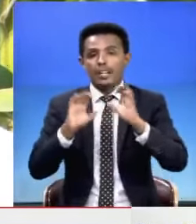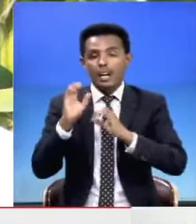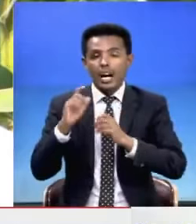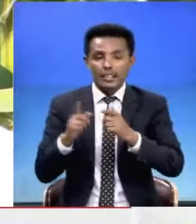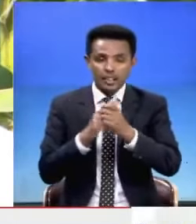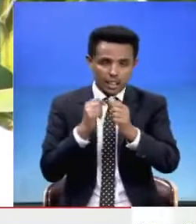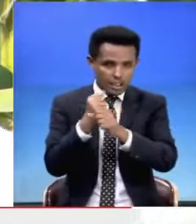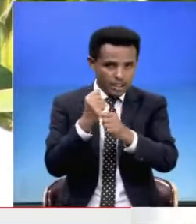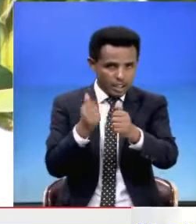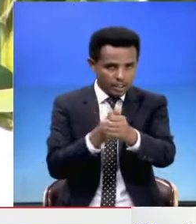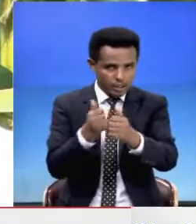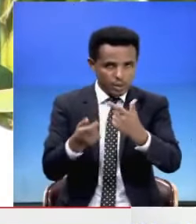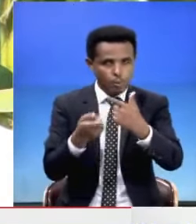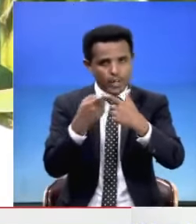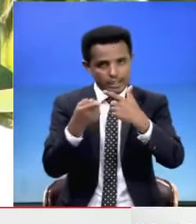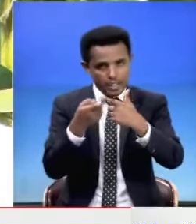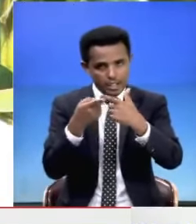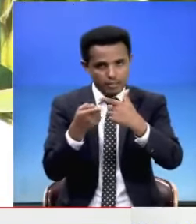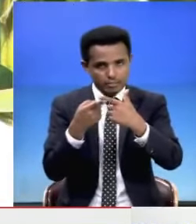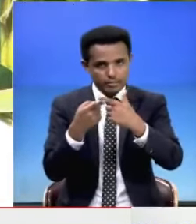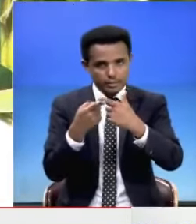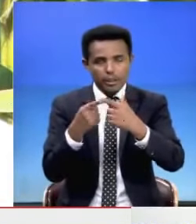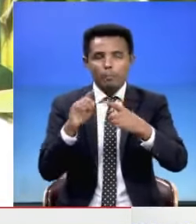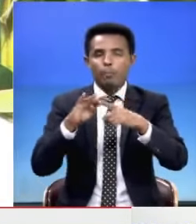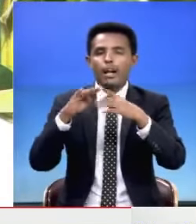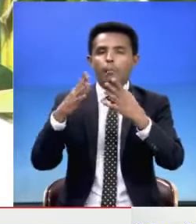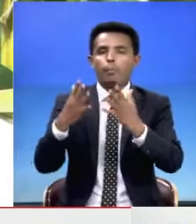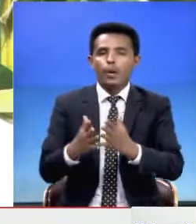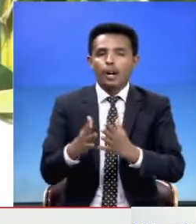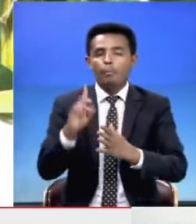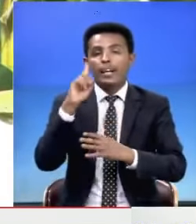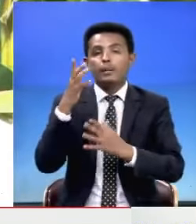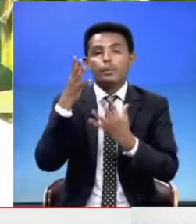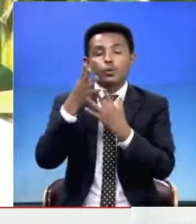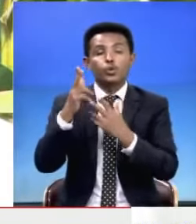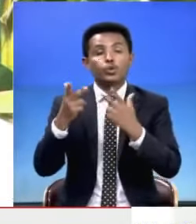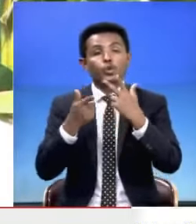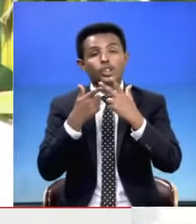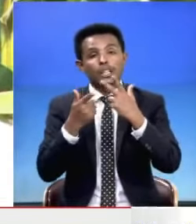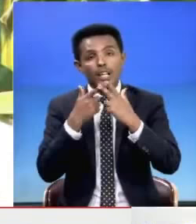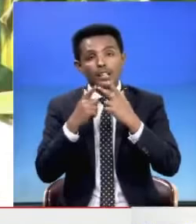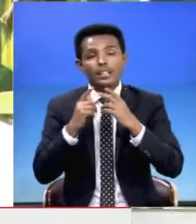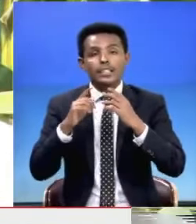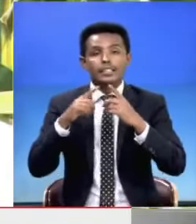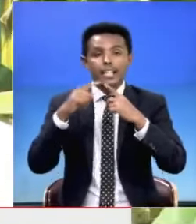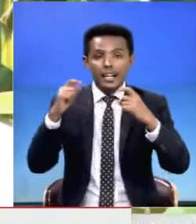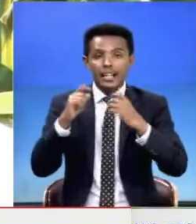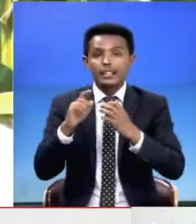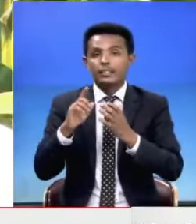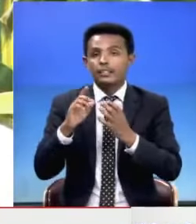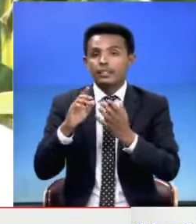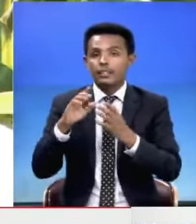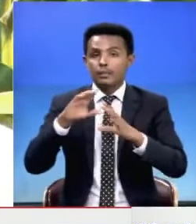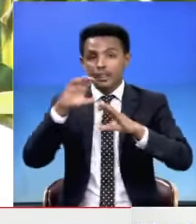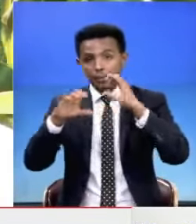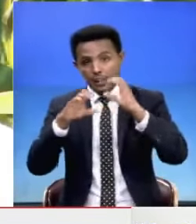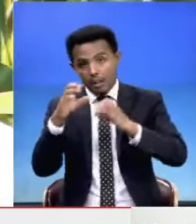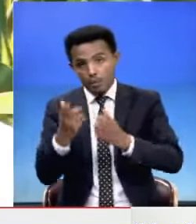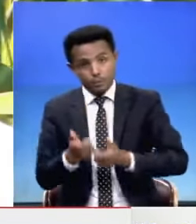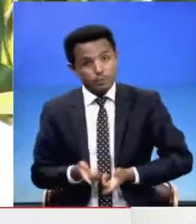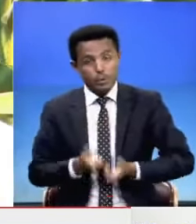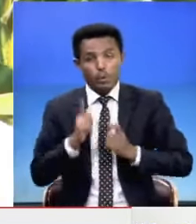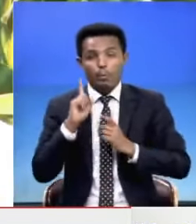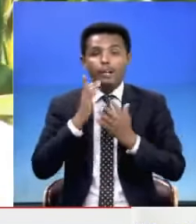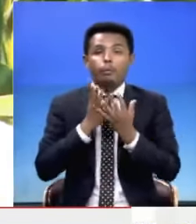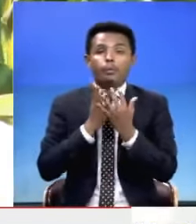ክትትል፣ ሁለተኛ ባለሙያ በአንድ በኩል፣ ሶስተኛ ጸረ ሰብል ተባዮች ቢመጡ በአንድ በኩል ለማስወገድ